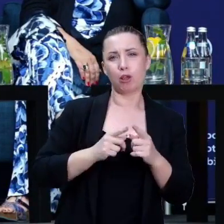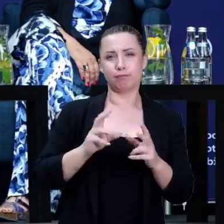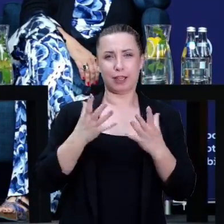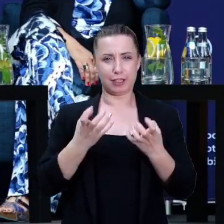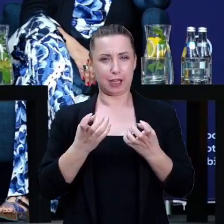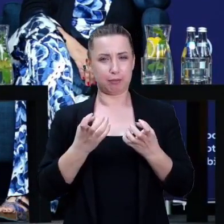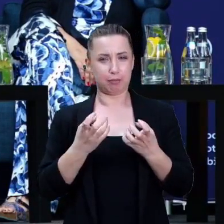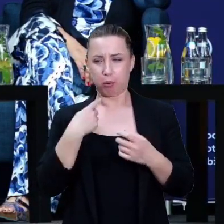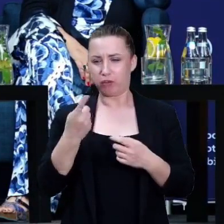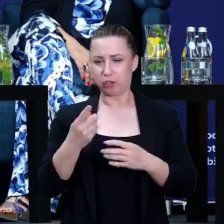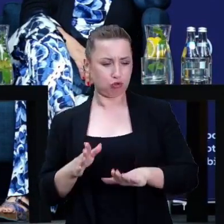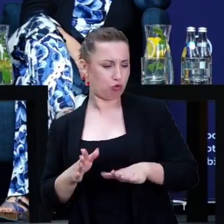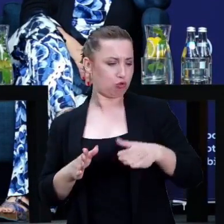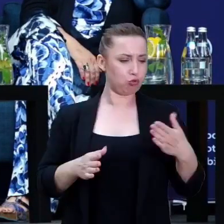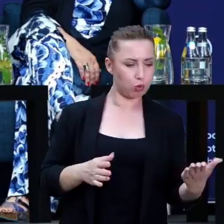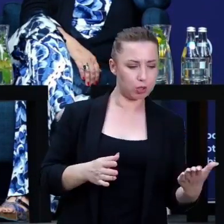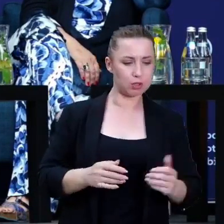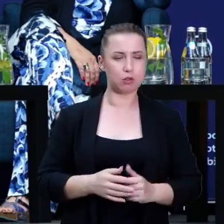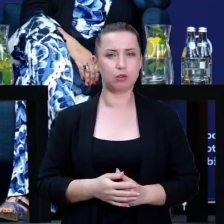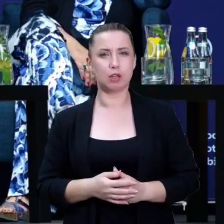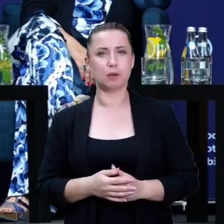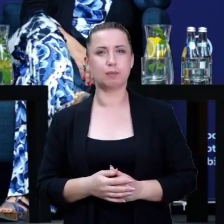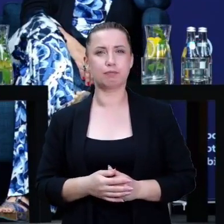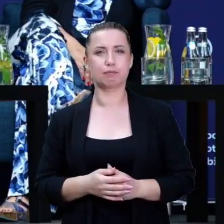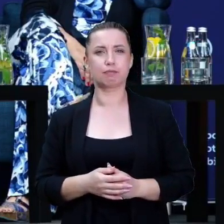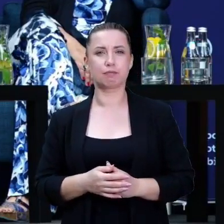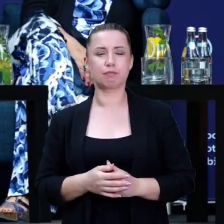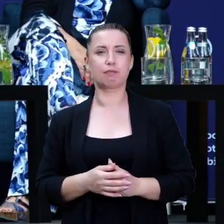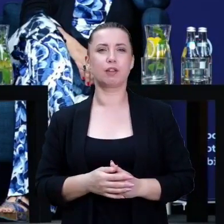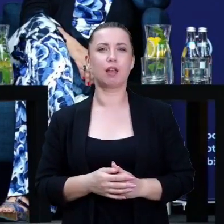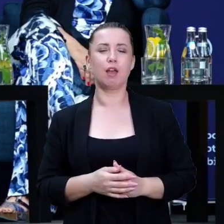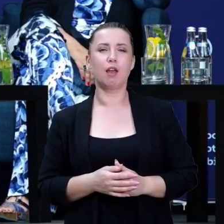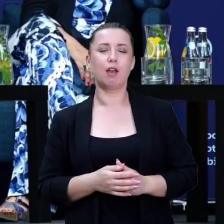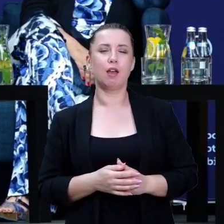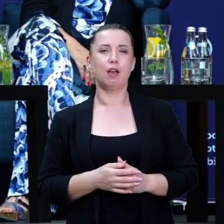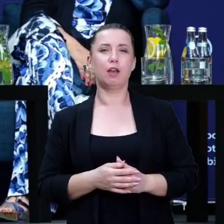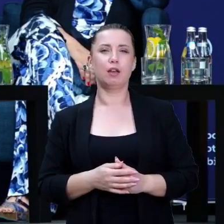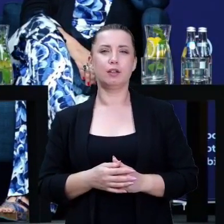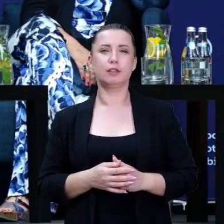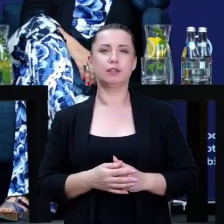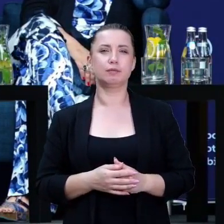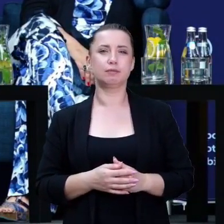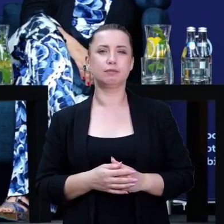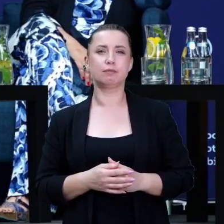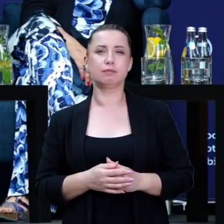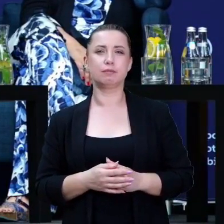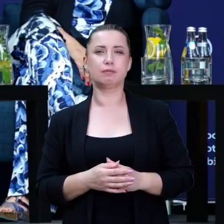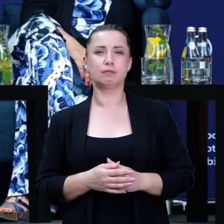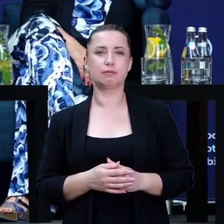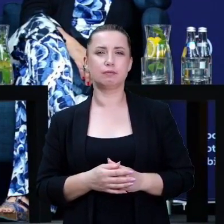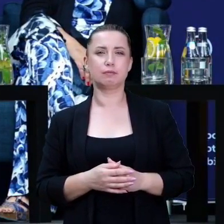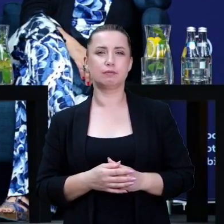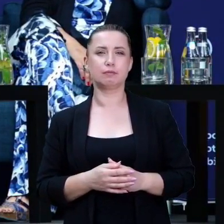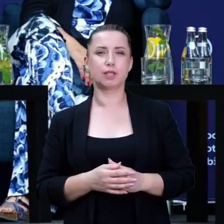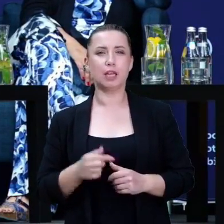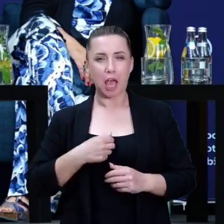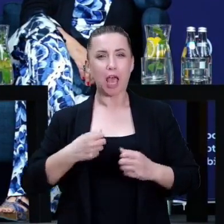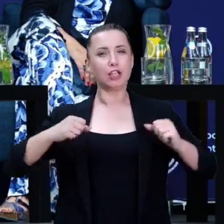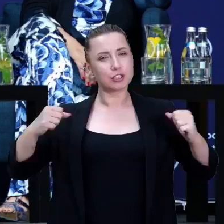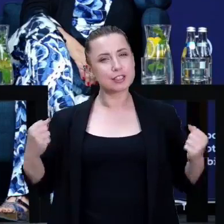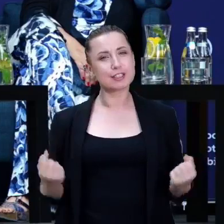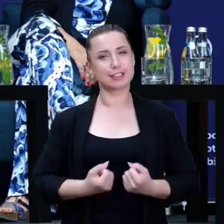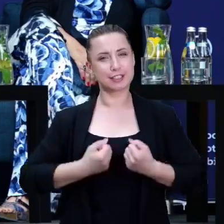drugiej strony, wziąć jakby tego kota, chwycić za ogon, że staram